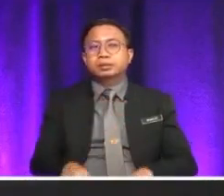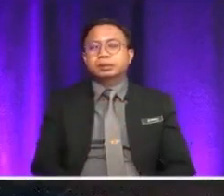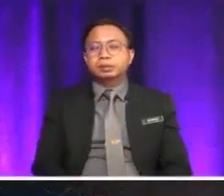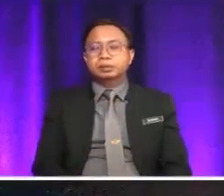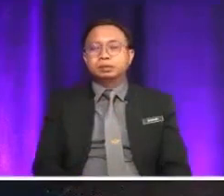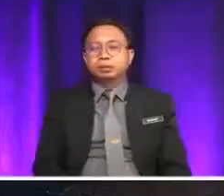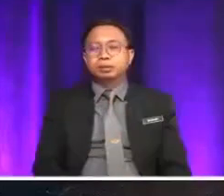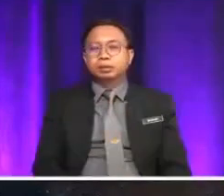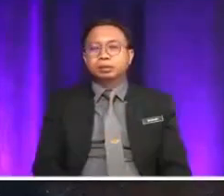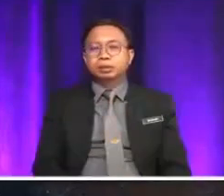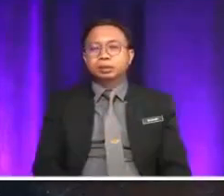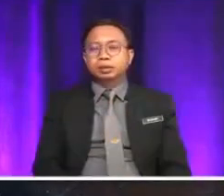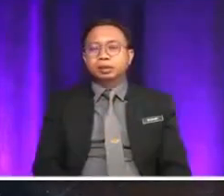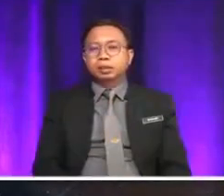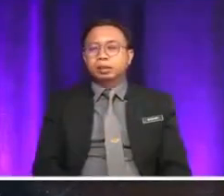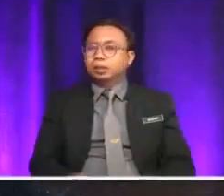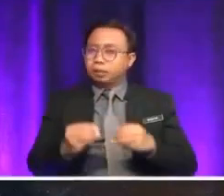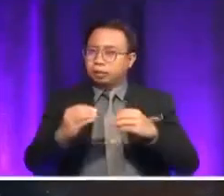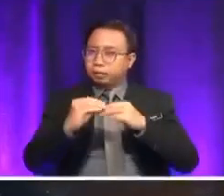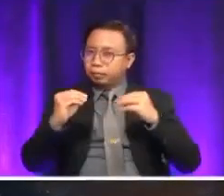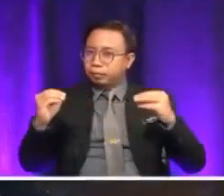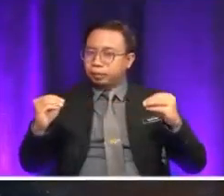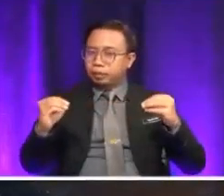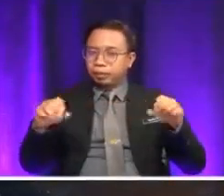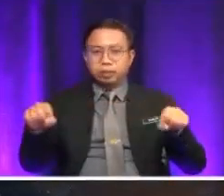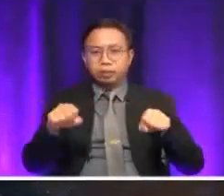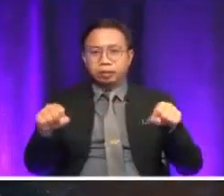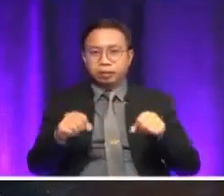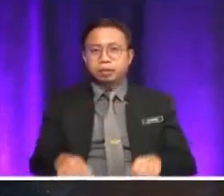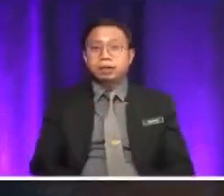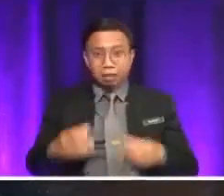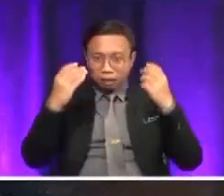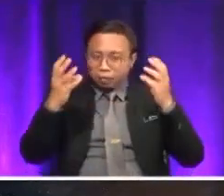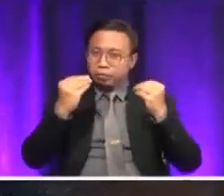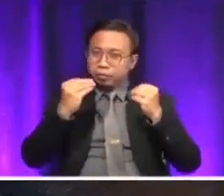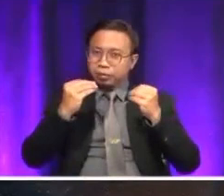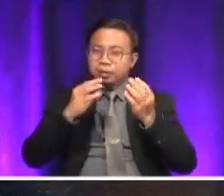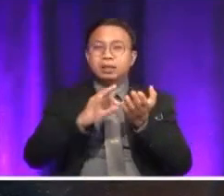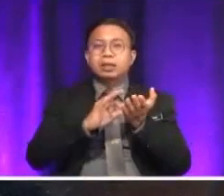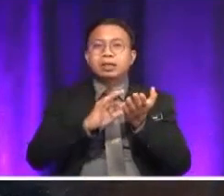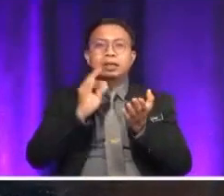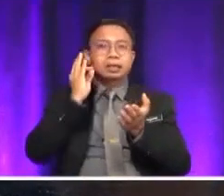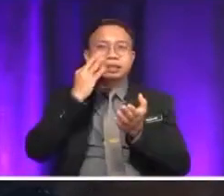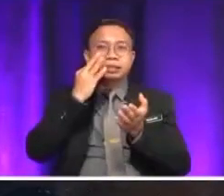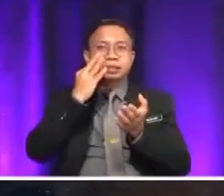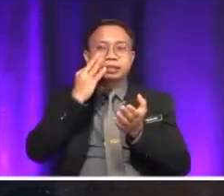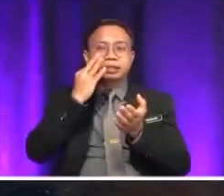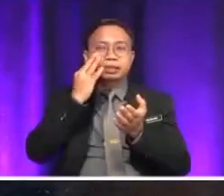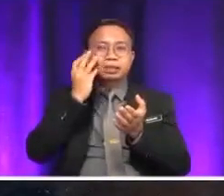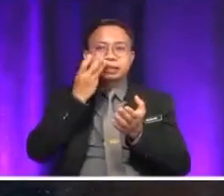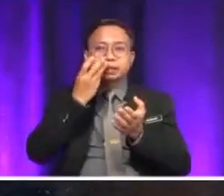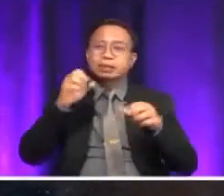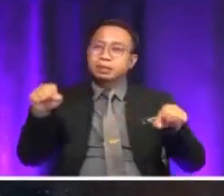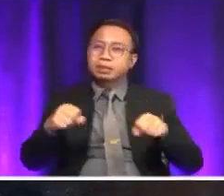Masak sama-sama ke? Kalau macam tu bagi mi goreng satu, cikgu nak makan apa cikgu? Saya nak makan nasi goreng ayam. Nasi goreng ayam satu. Sekarang juga siap boleh